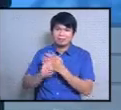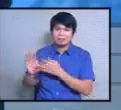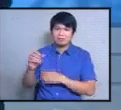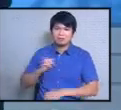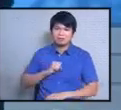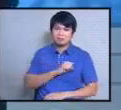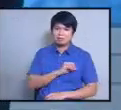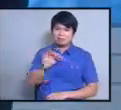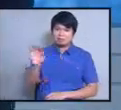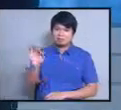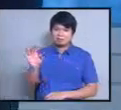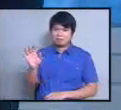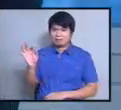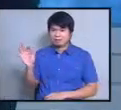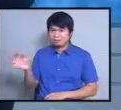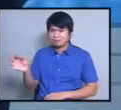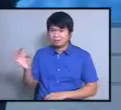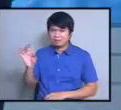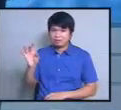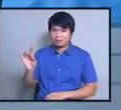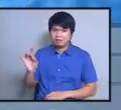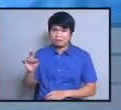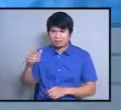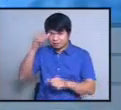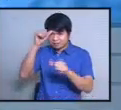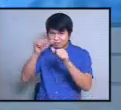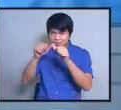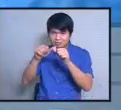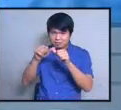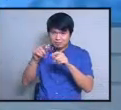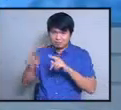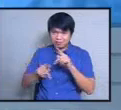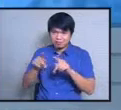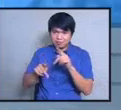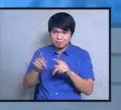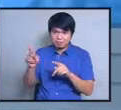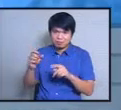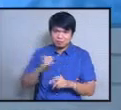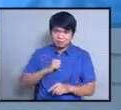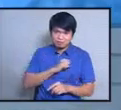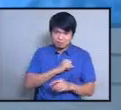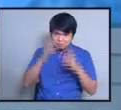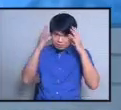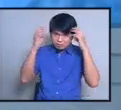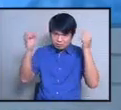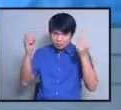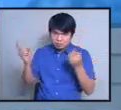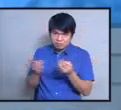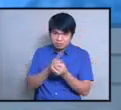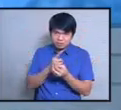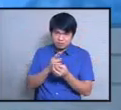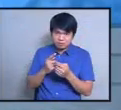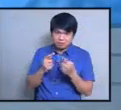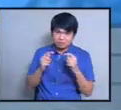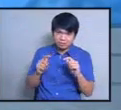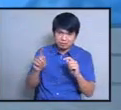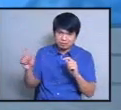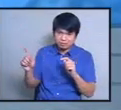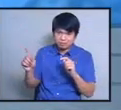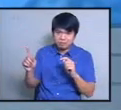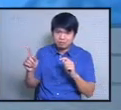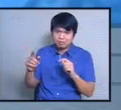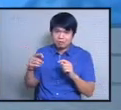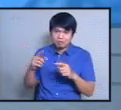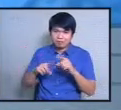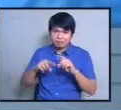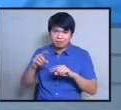1998. Dito po siya muling tumatak sa isipan ng mga tao, lalo na nung siya ay Senate President sa impeachment trial ng kanyang kaibigan na si Pangulong